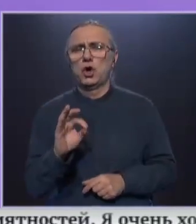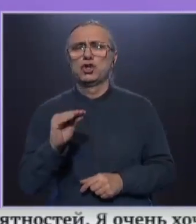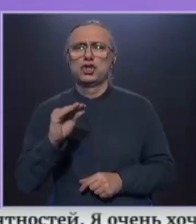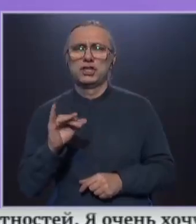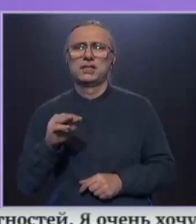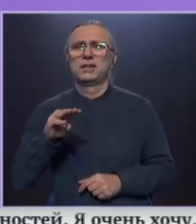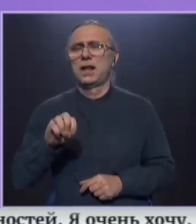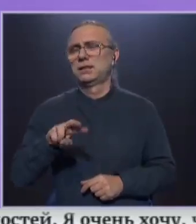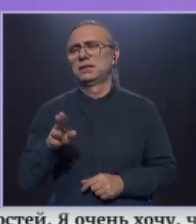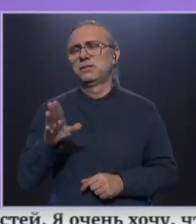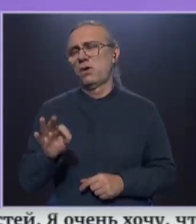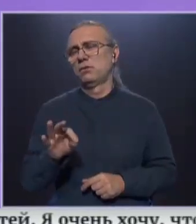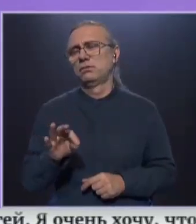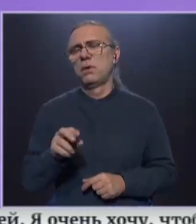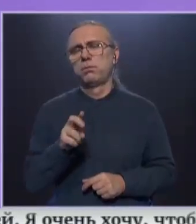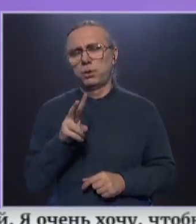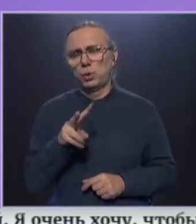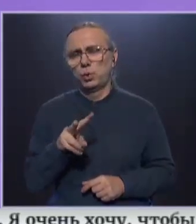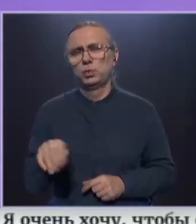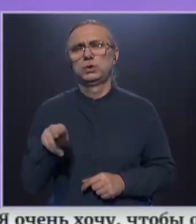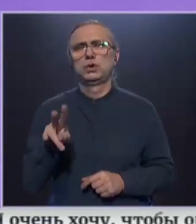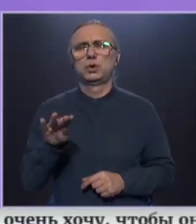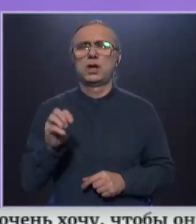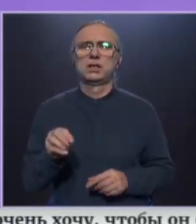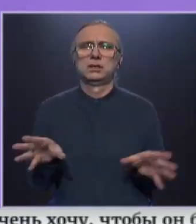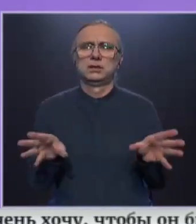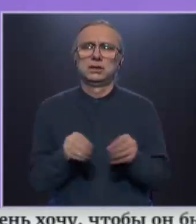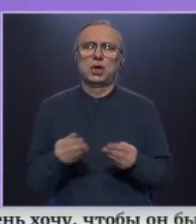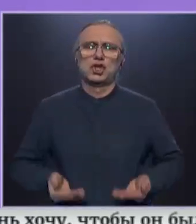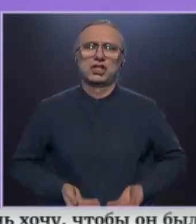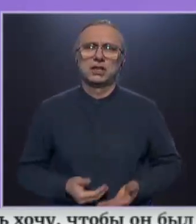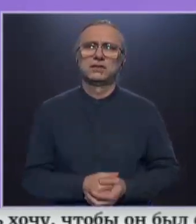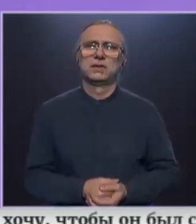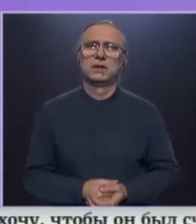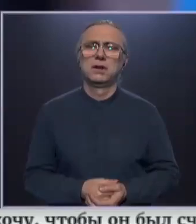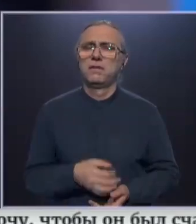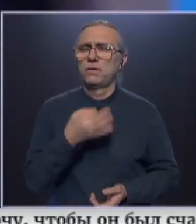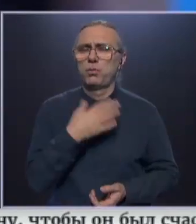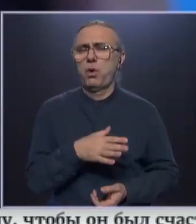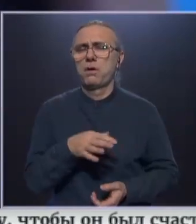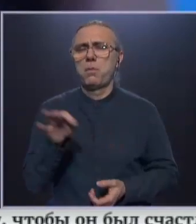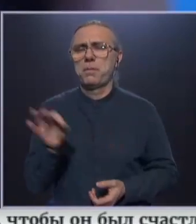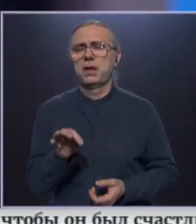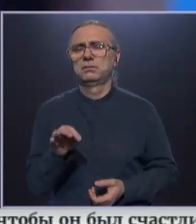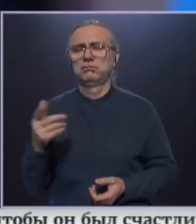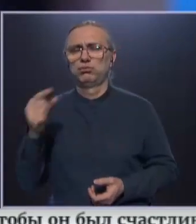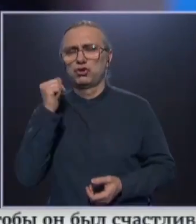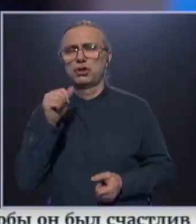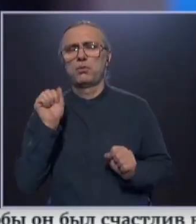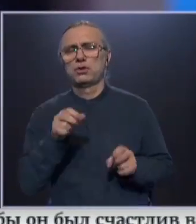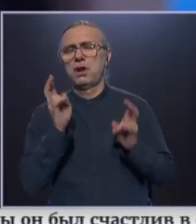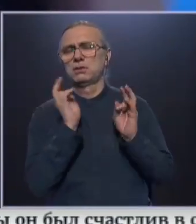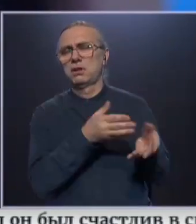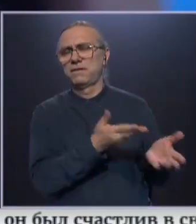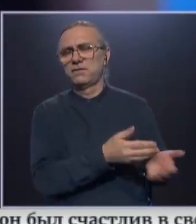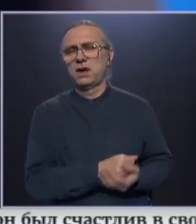напрямую, что это блуд, ну, сожительство такое. То есть в любой момент он вас может оставить. В любой момент он встанет,